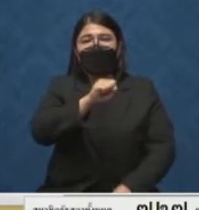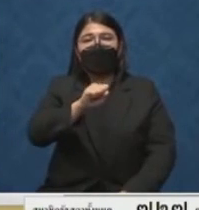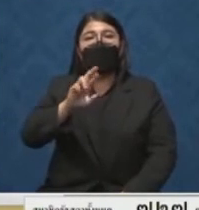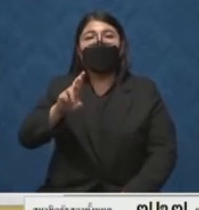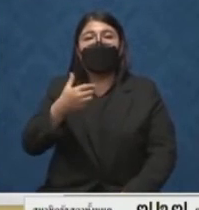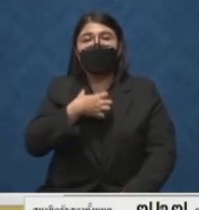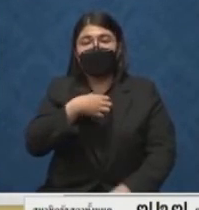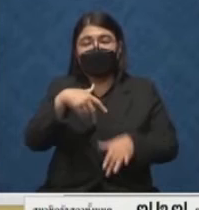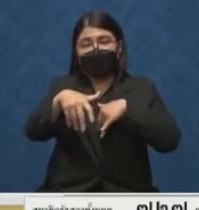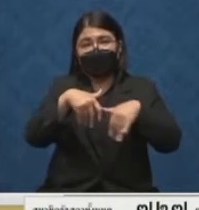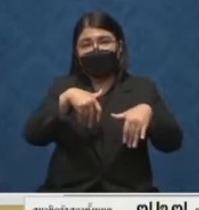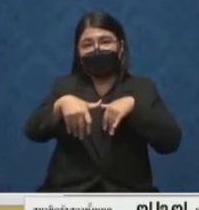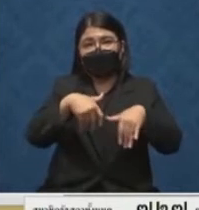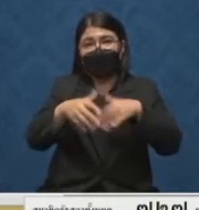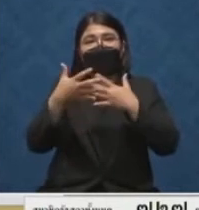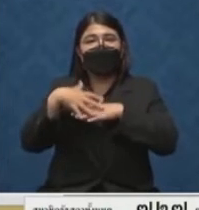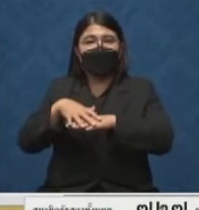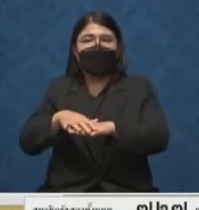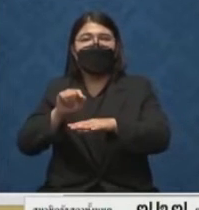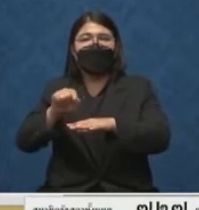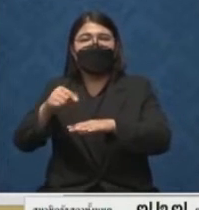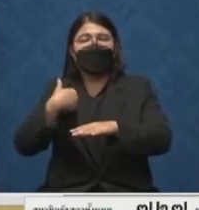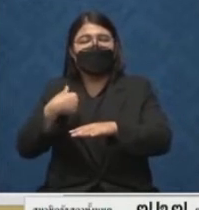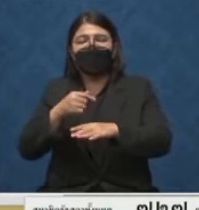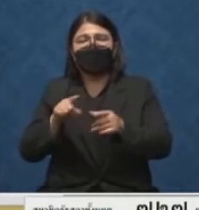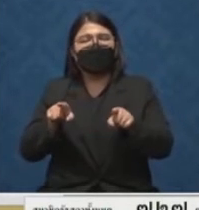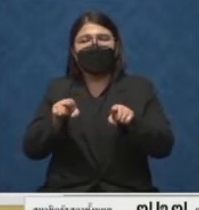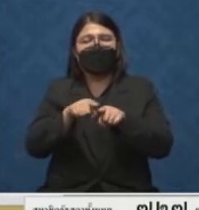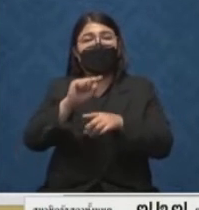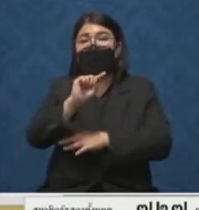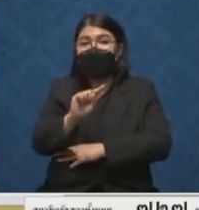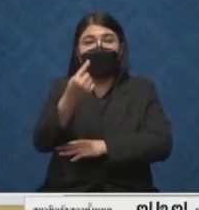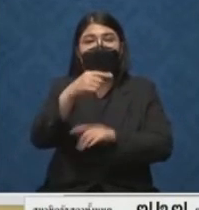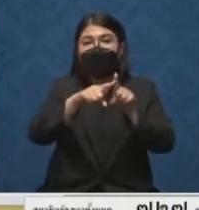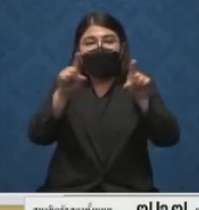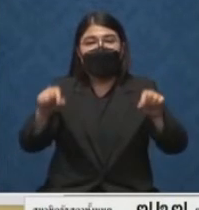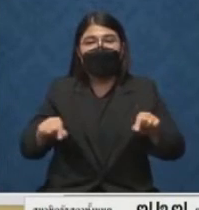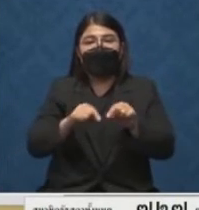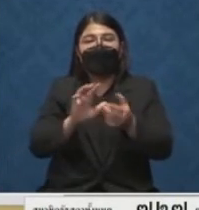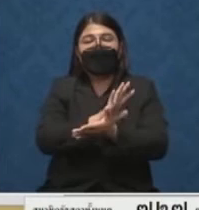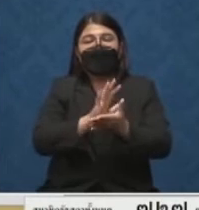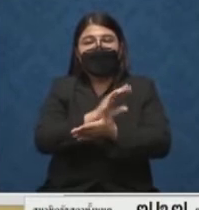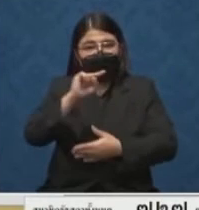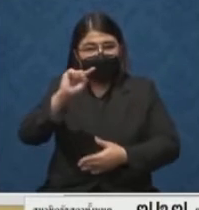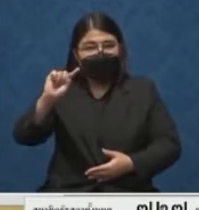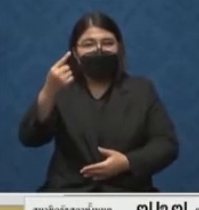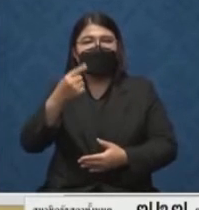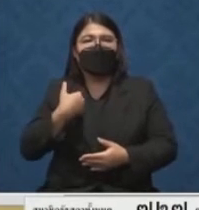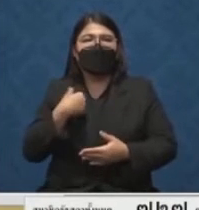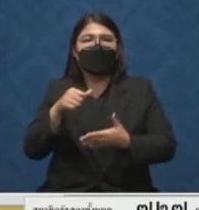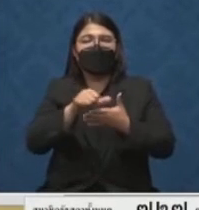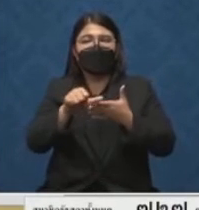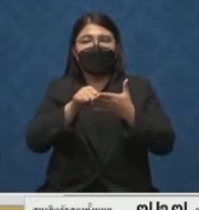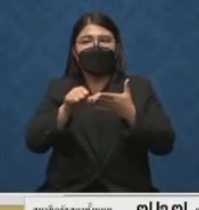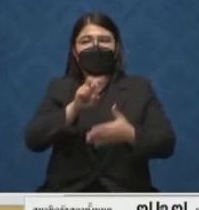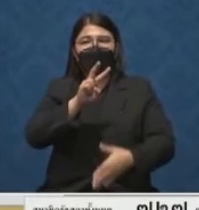ในการแ้แนรขุณใหม่ทั้งชบับได้เหมือนกับการแ้แขนปษ์ปี 254 asy Stonesแต่แ้ไขมาตา